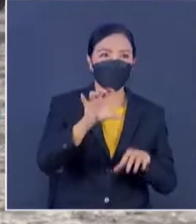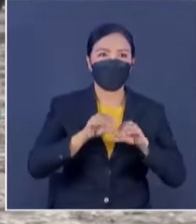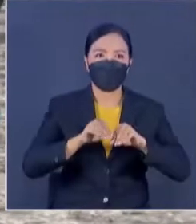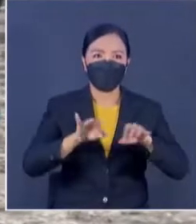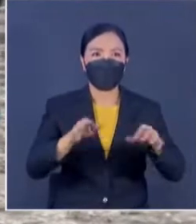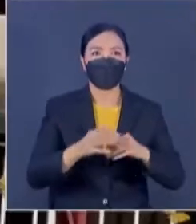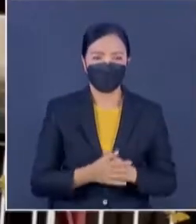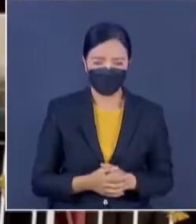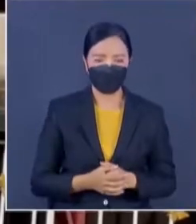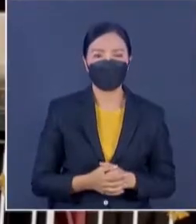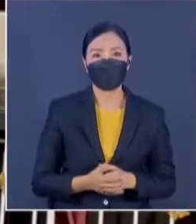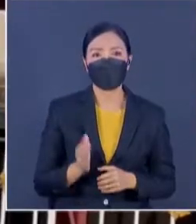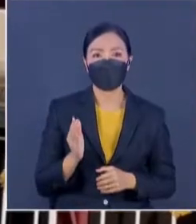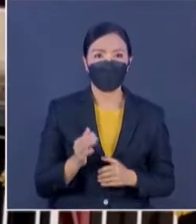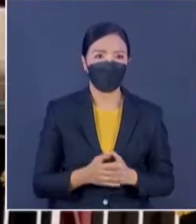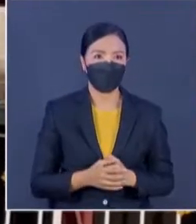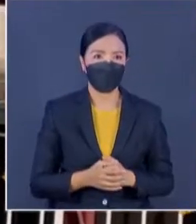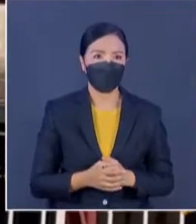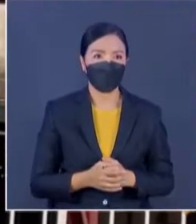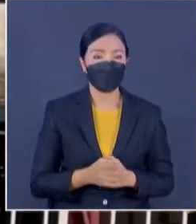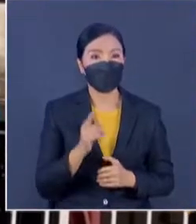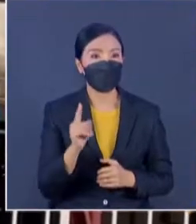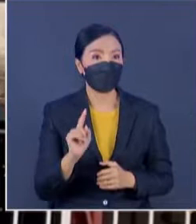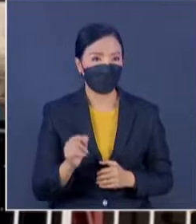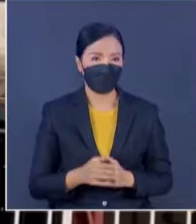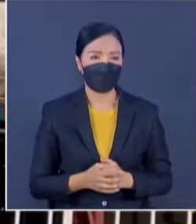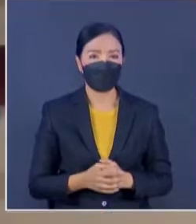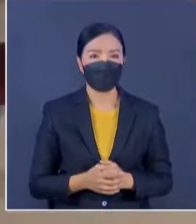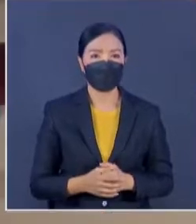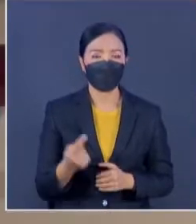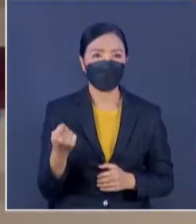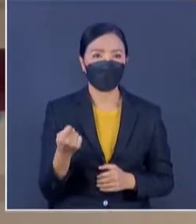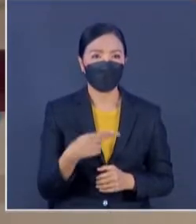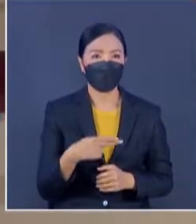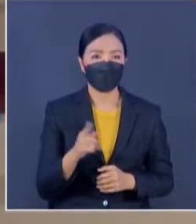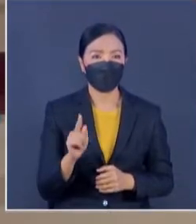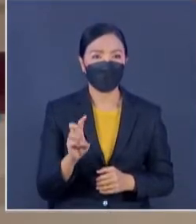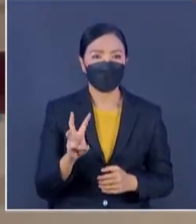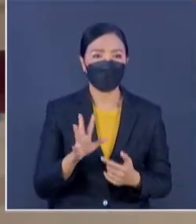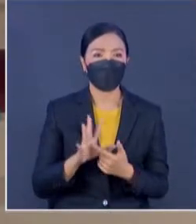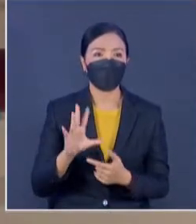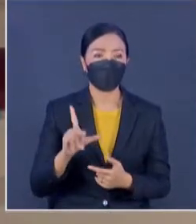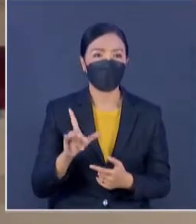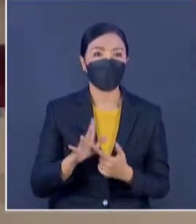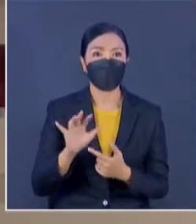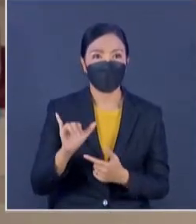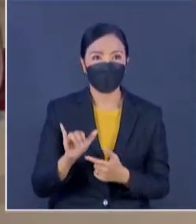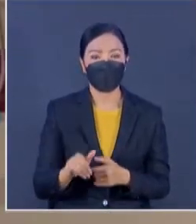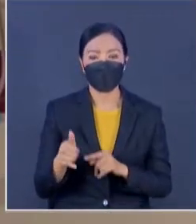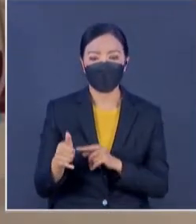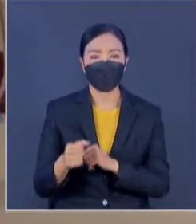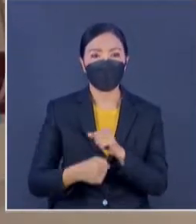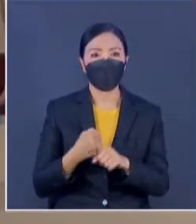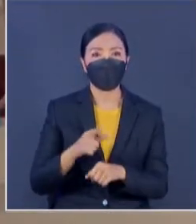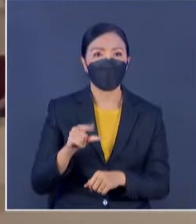กออนไลน์ก็กลายเป็นกระแสเกิดขึ้นกรณีที่เกิดขึ้นนี้ครับนายธวัชชัยจันลำหรือว่าต้นเป็นผู้เสียหายอายุ